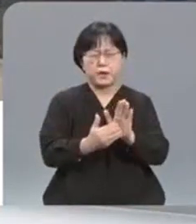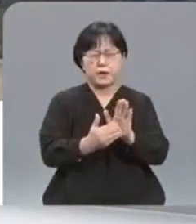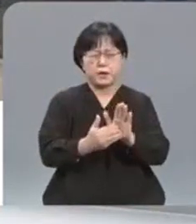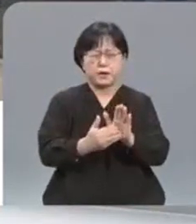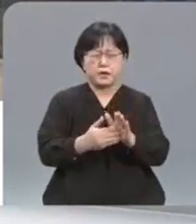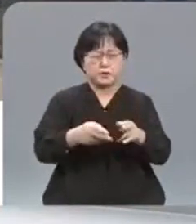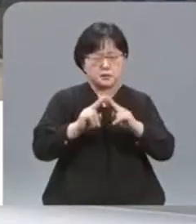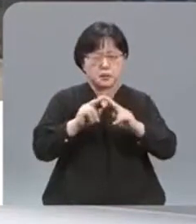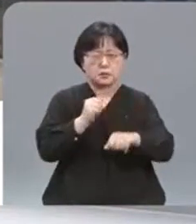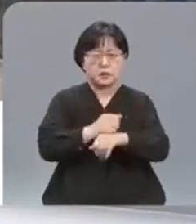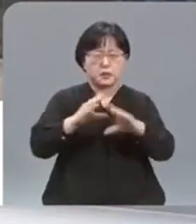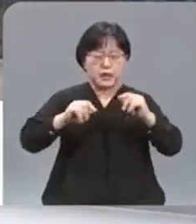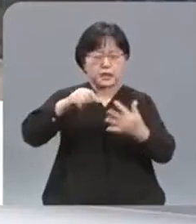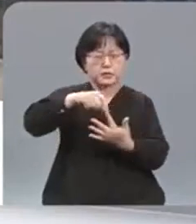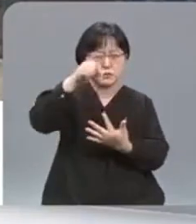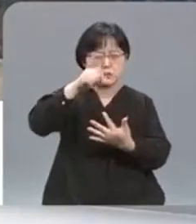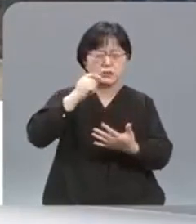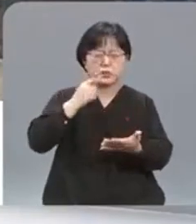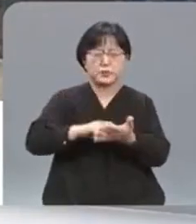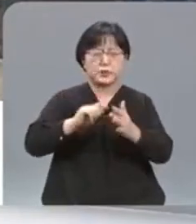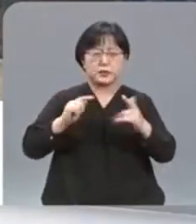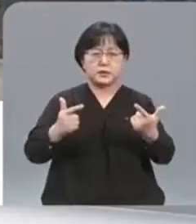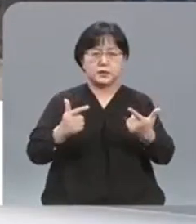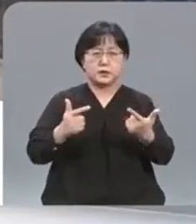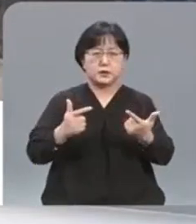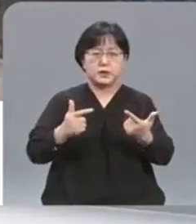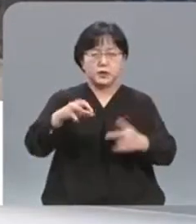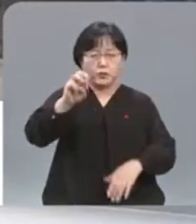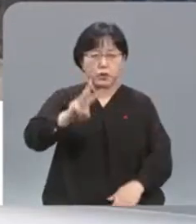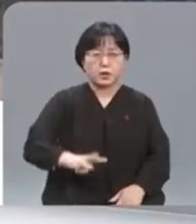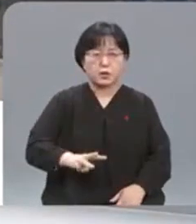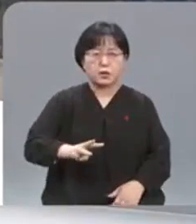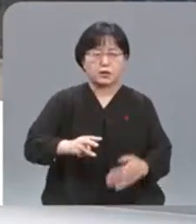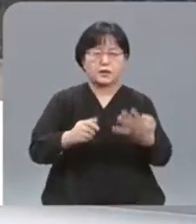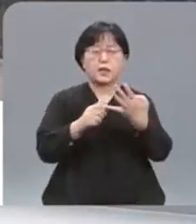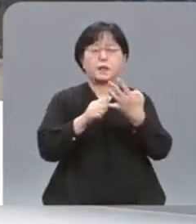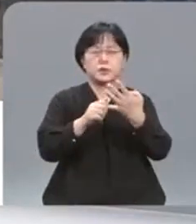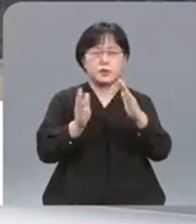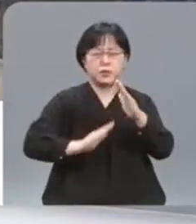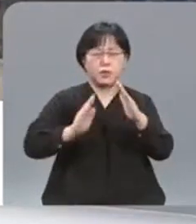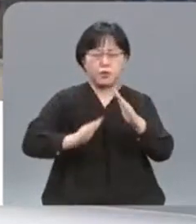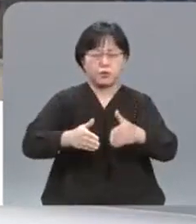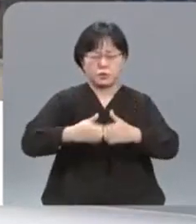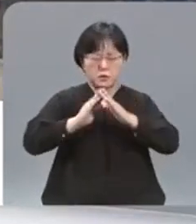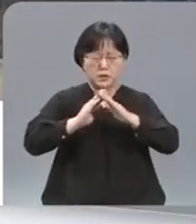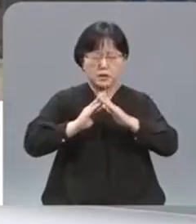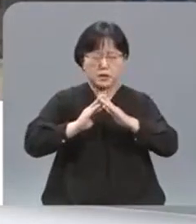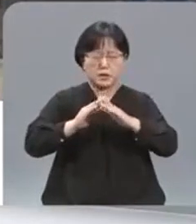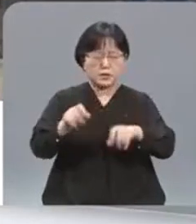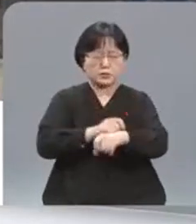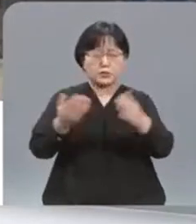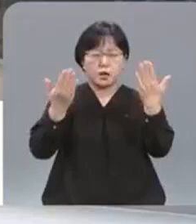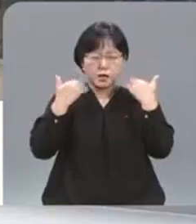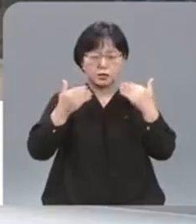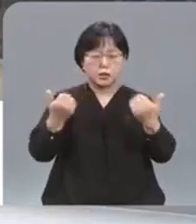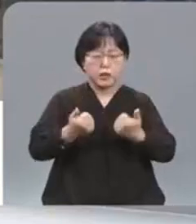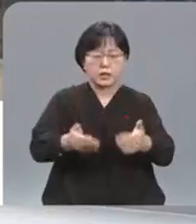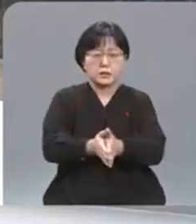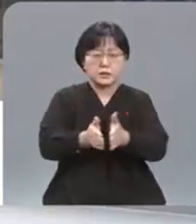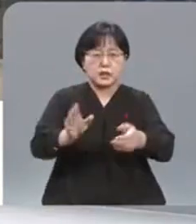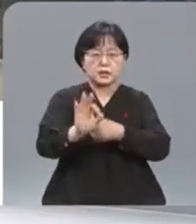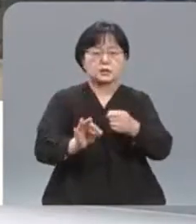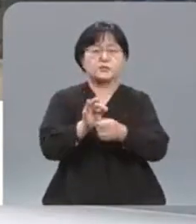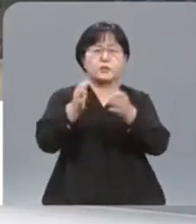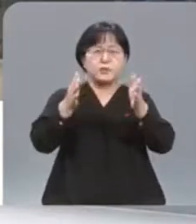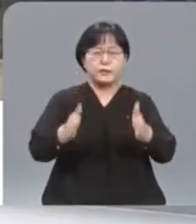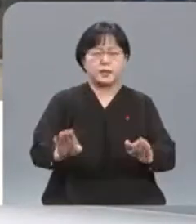보면서 부지 선정부터 쉽지 않았는데요. 광주에서는 네 번째 공립특수학교로 설립 논의가 시작된 지 10년